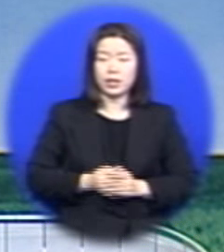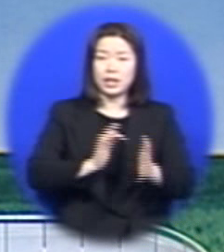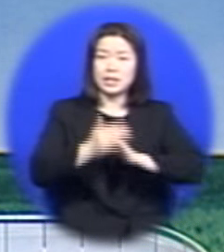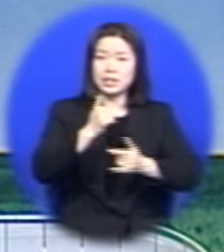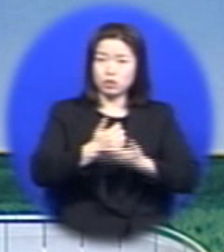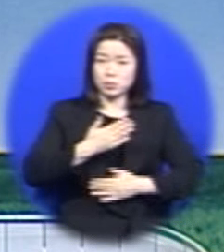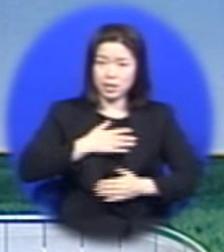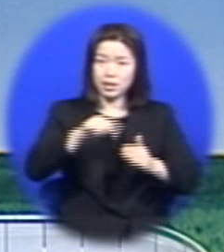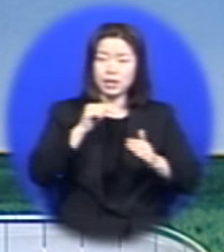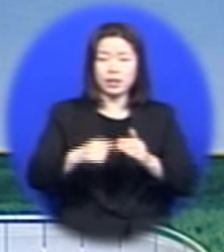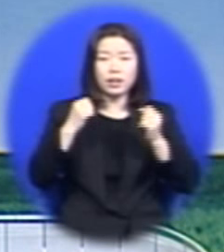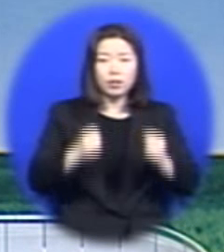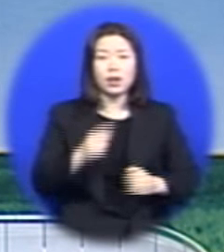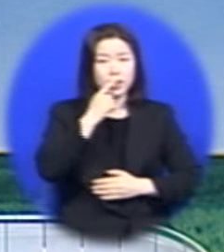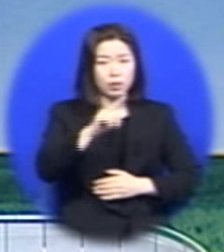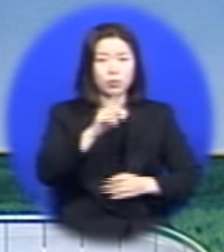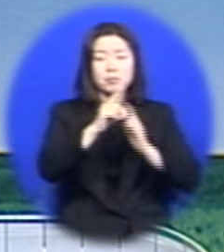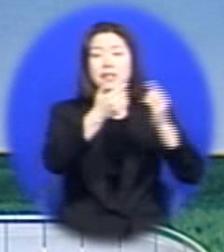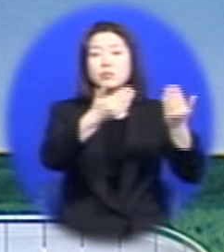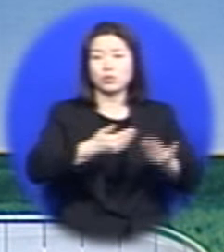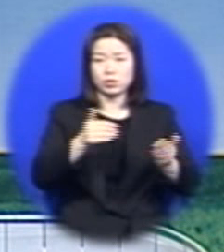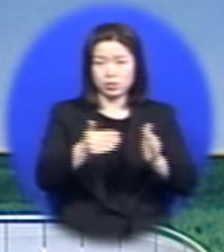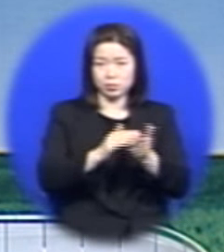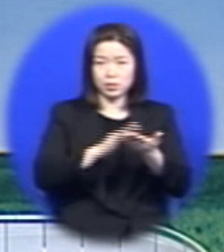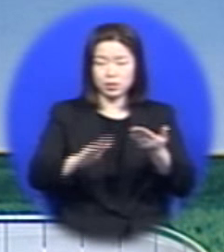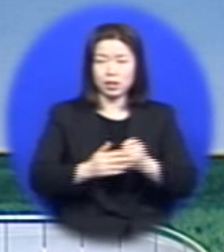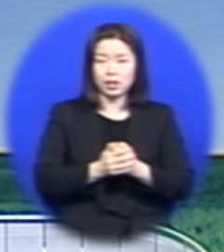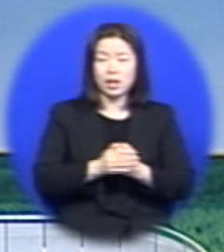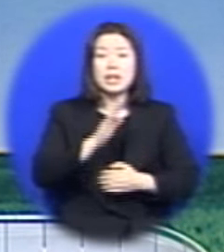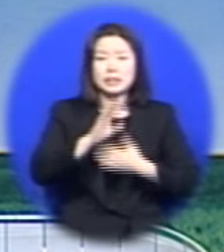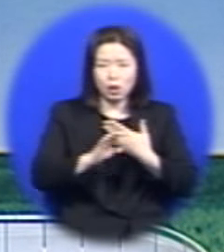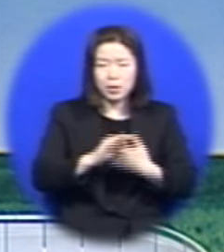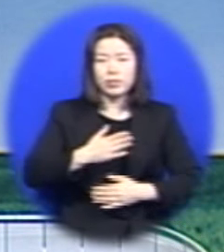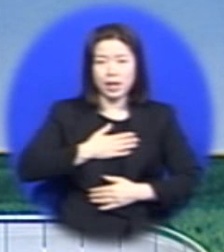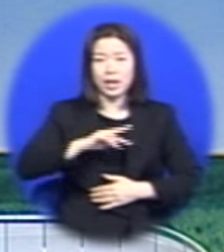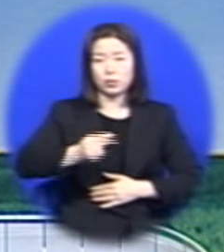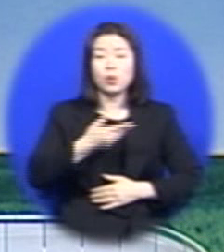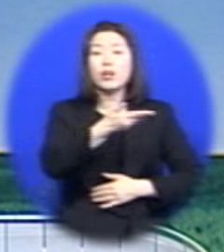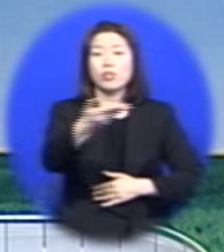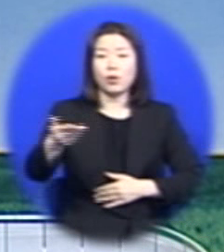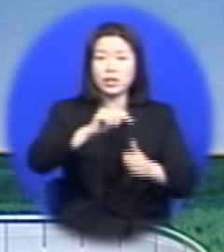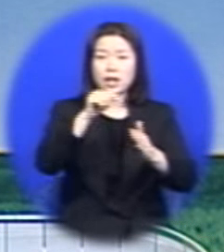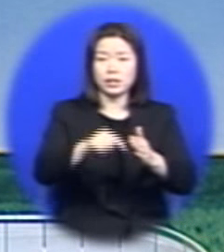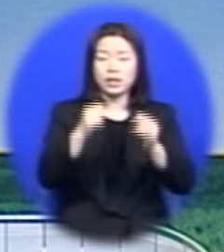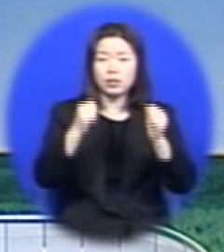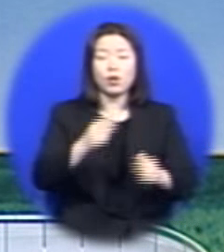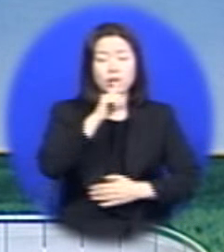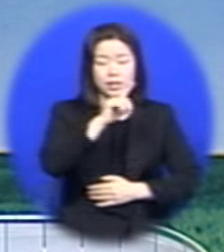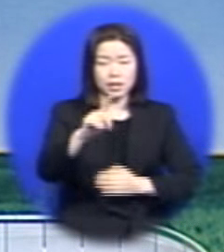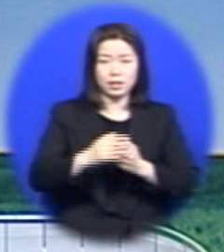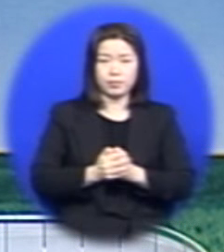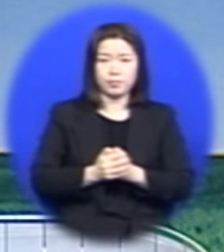예수님은 내 안에 거하라고 말씀하셨어요. 그러면 나도 너희 안에 거하리라. 그러면서